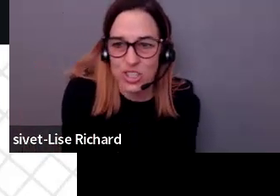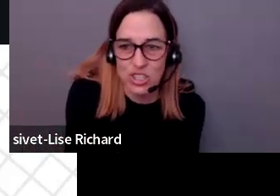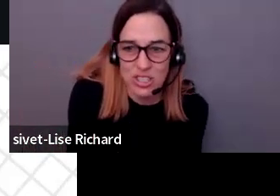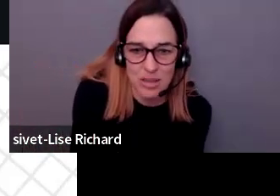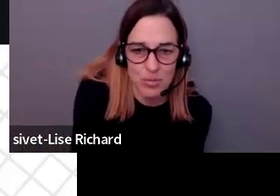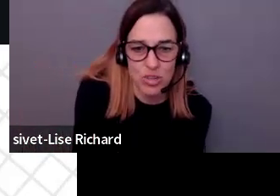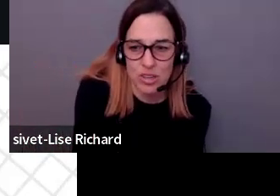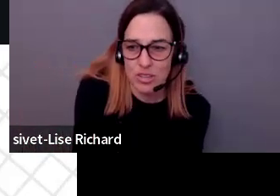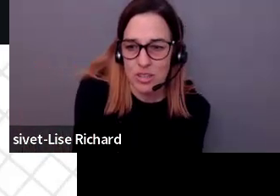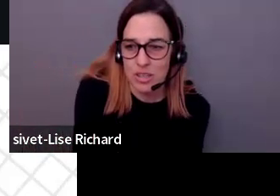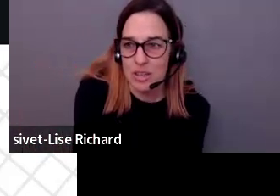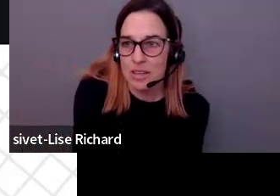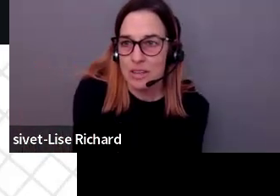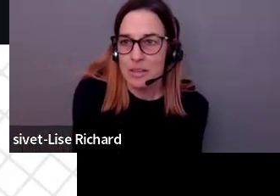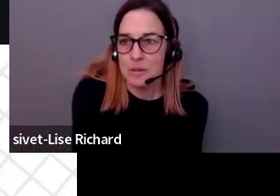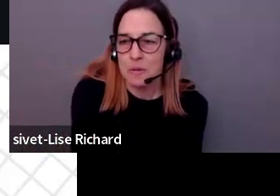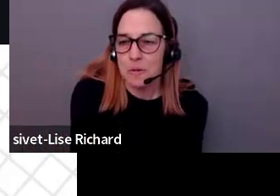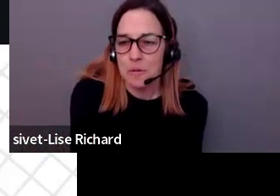Ah, elle a changé. Attends une minute, là.